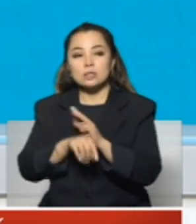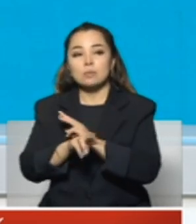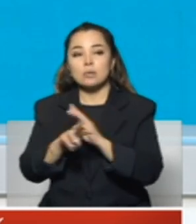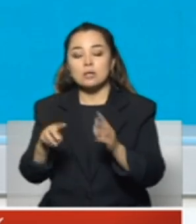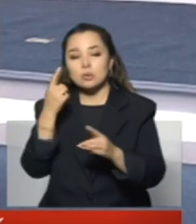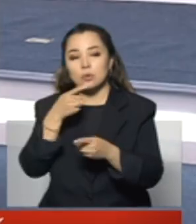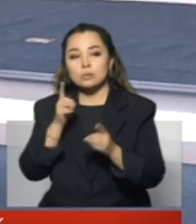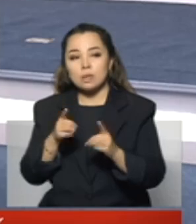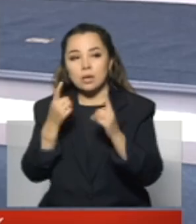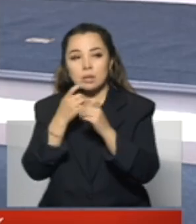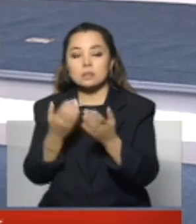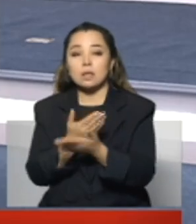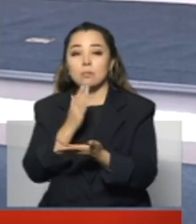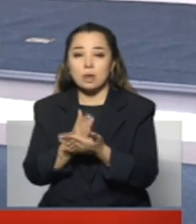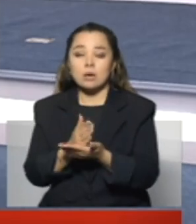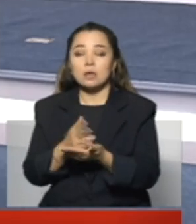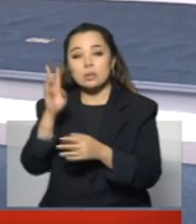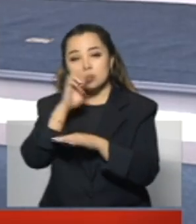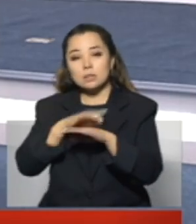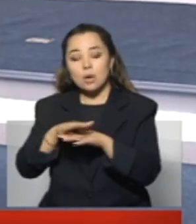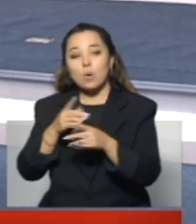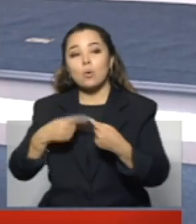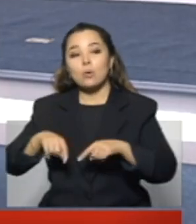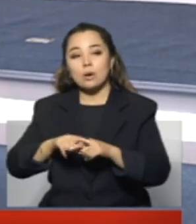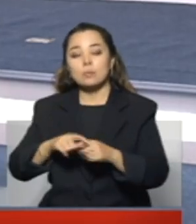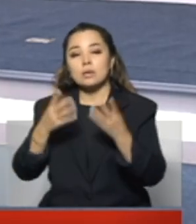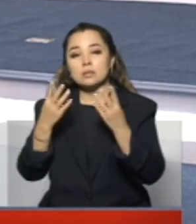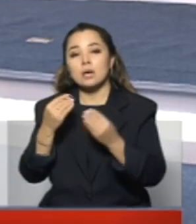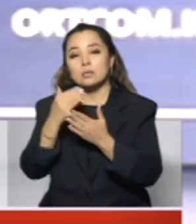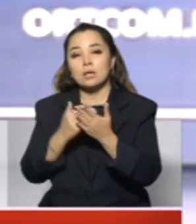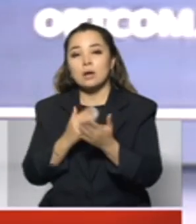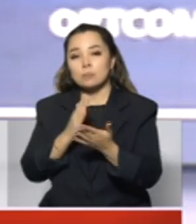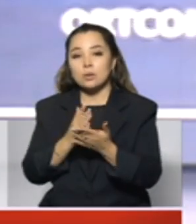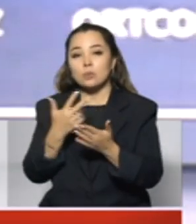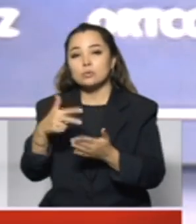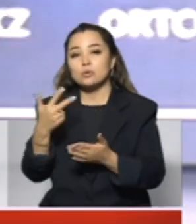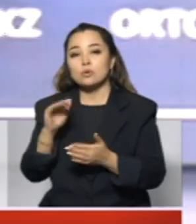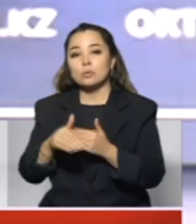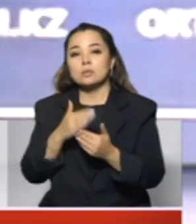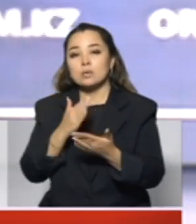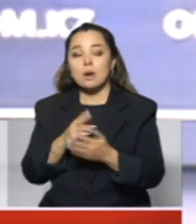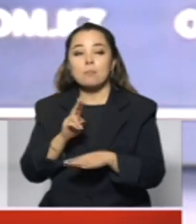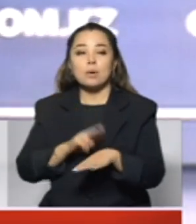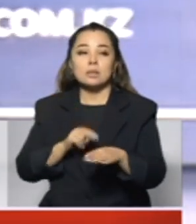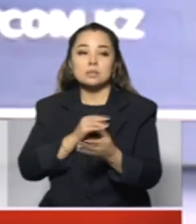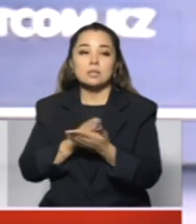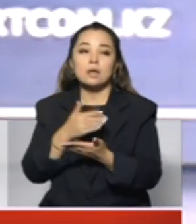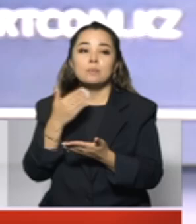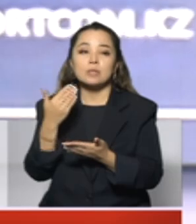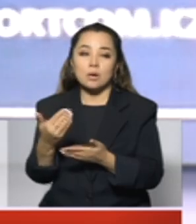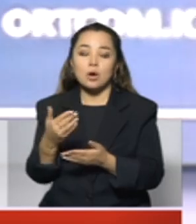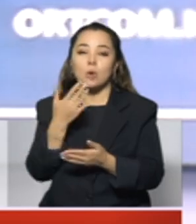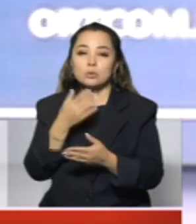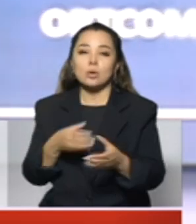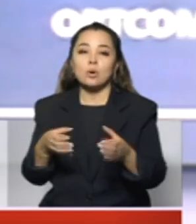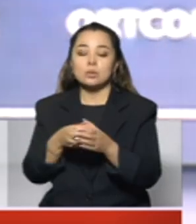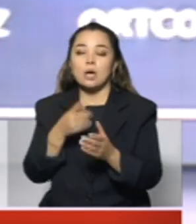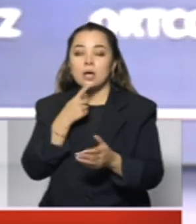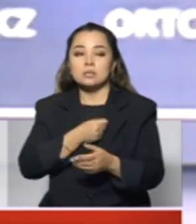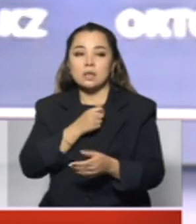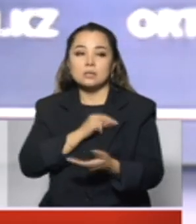министрлігінің ресми өкілі мәлімдеді. Ал елімізде қоғамдық тәртіпті сақтауға 33 мыңға жуық полиция қызметкері мен ұлттық ұлан